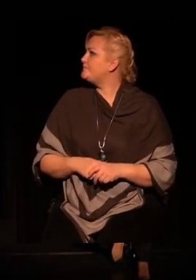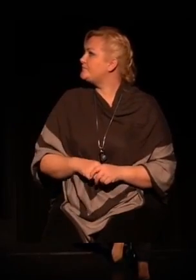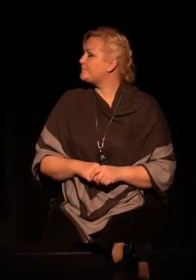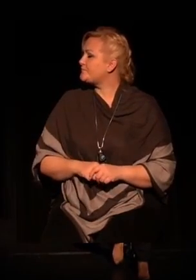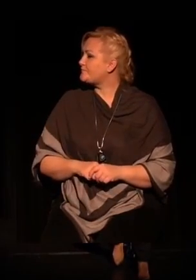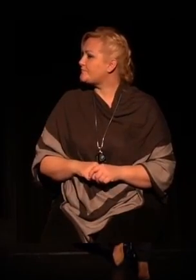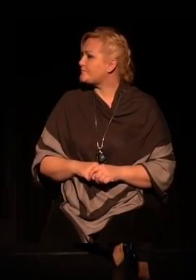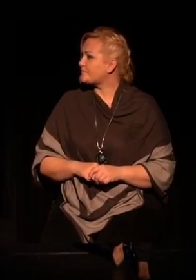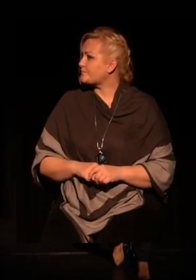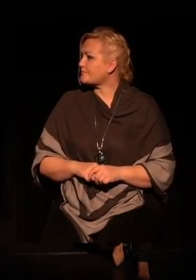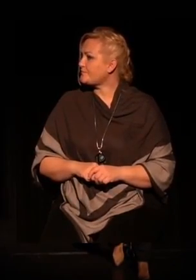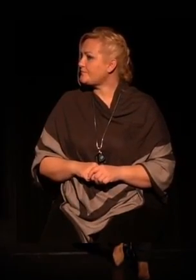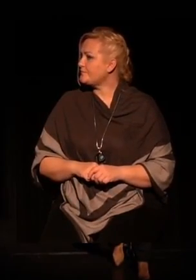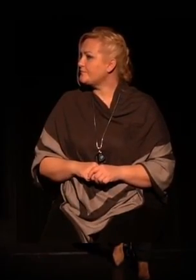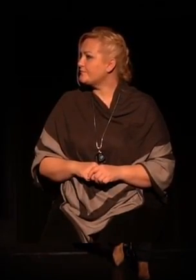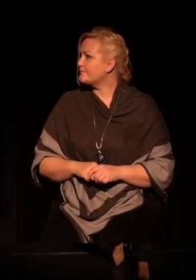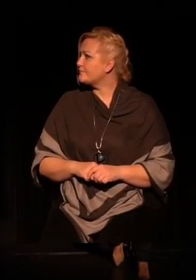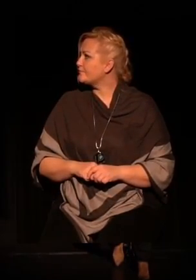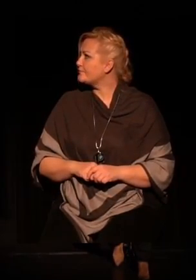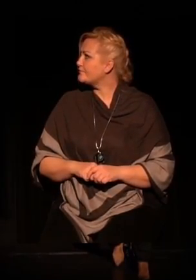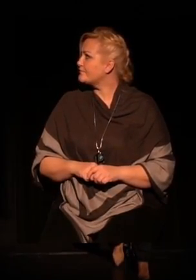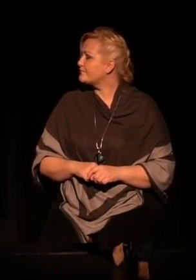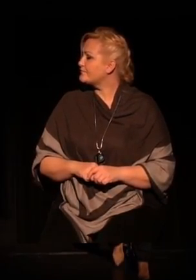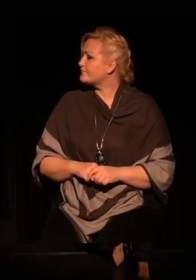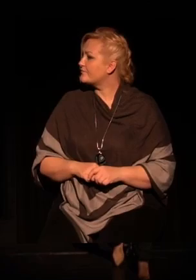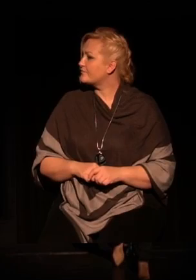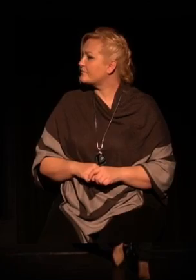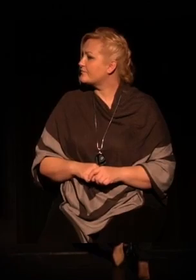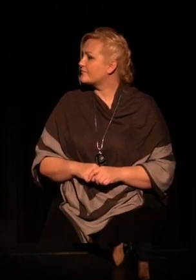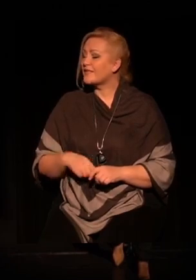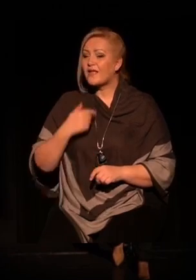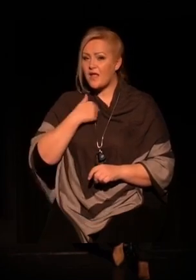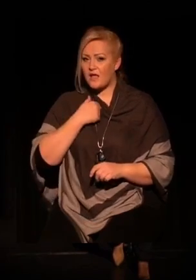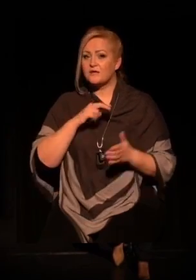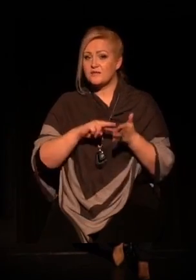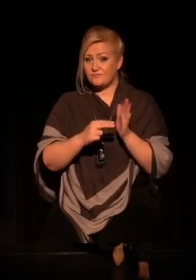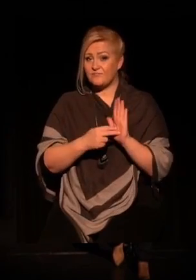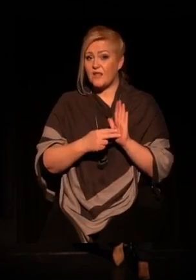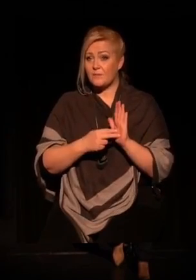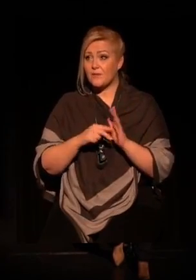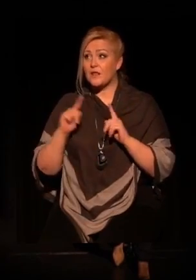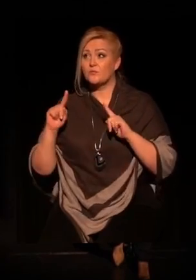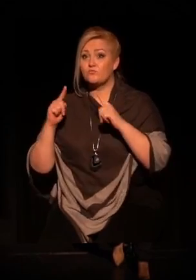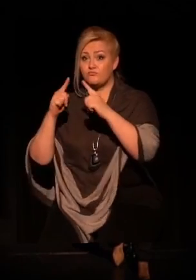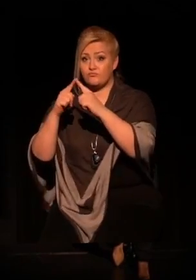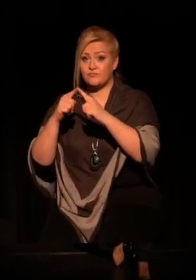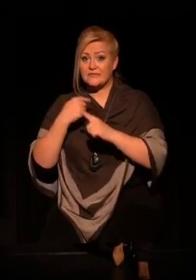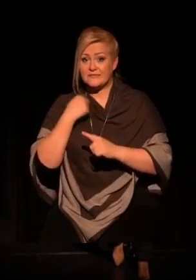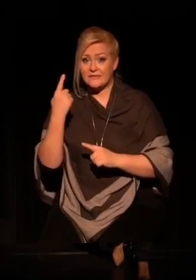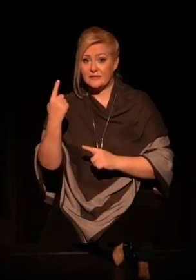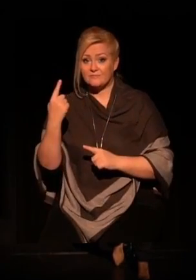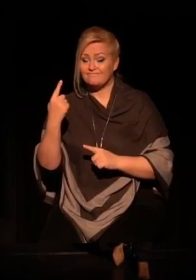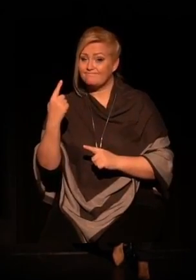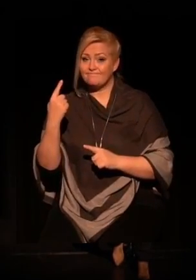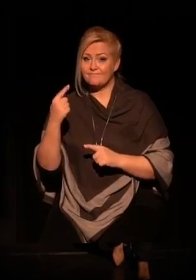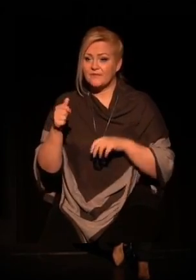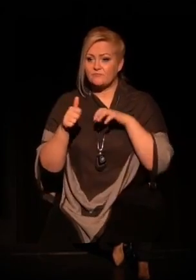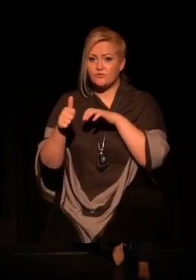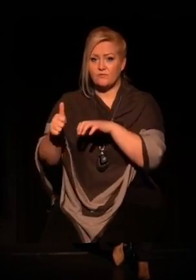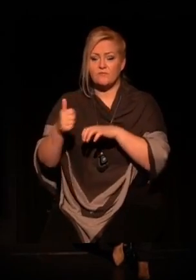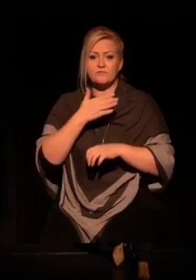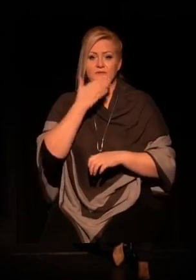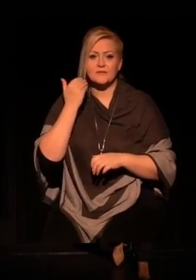próbować wyjść na samą górę, bo wiedziałem, że jeżeli coś zacznie mi się dziać, to po prostu nikt mi nie pomoże. Nie mam przy sobie przewodnika,